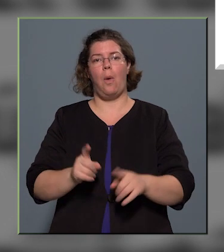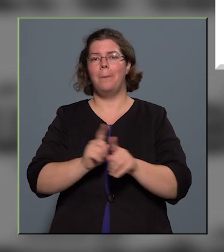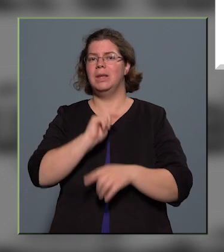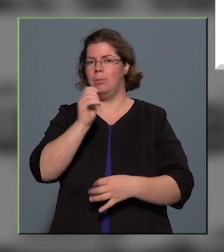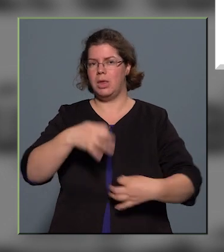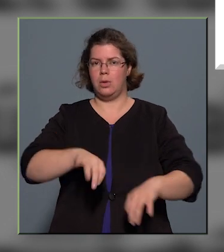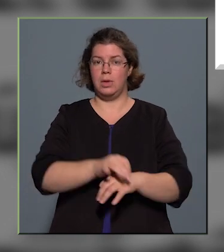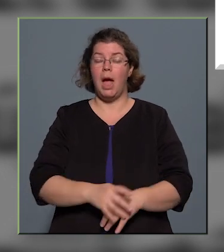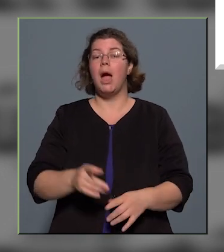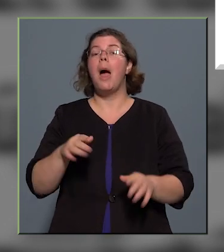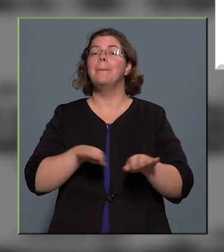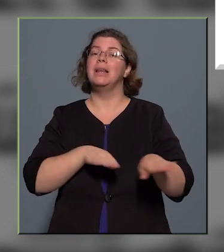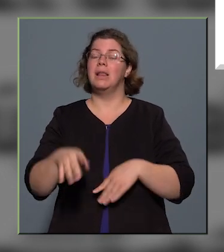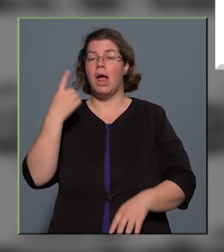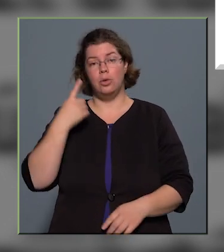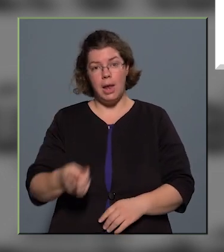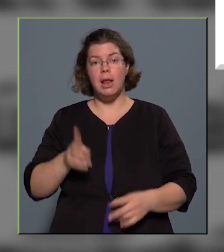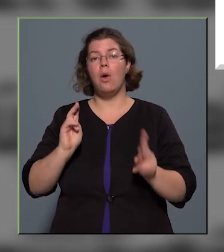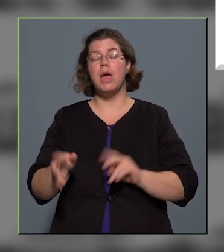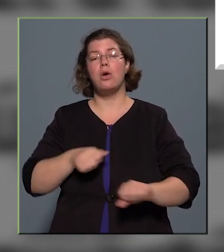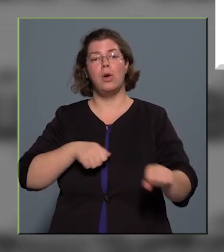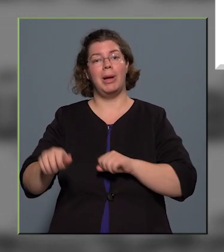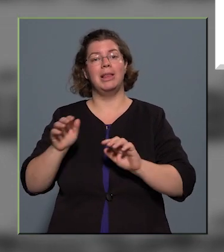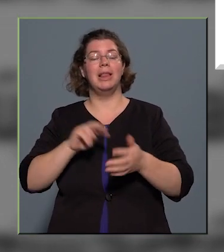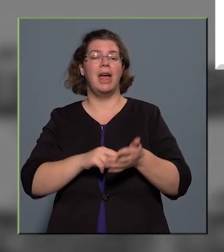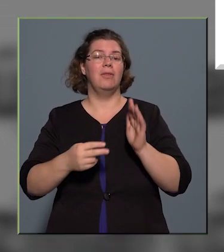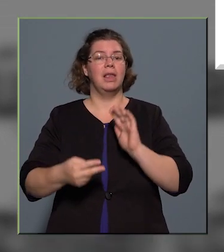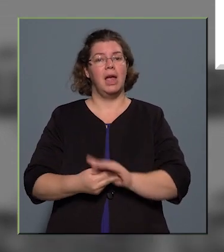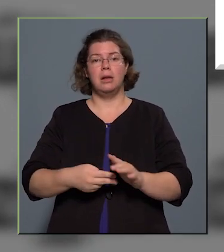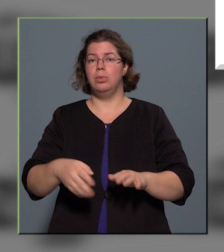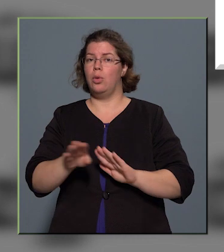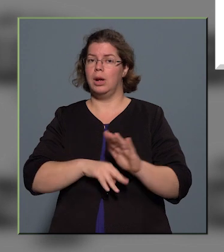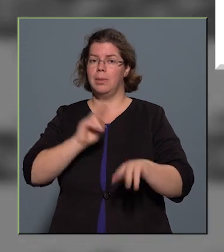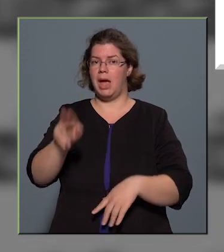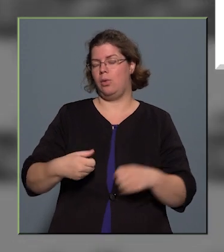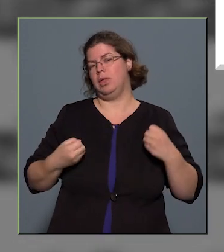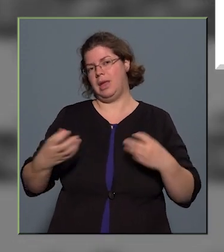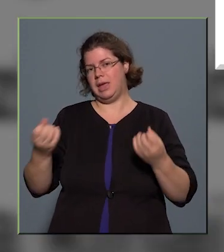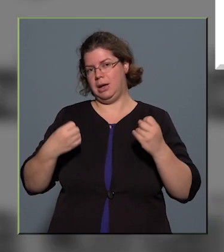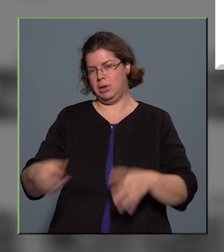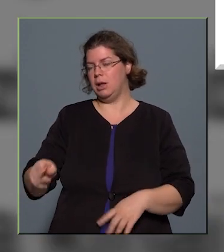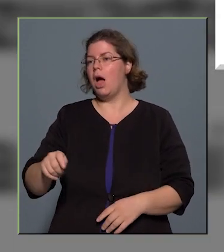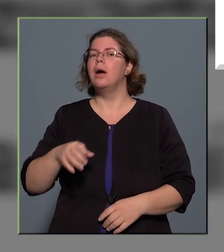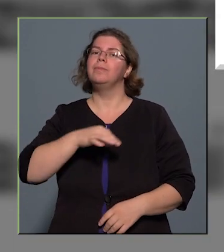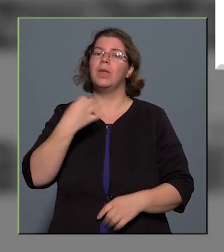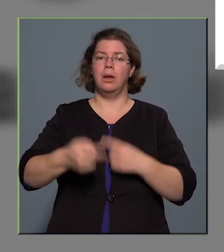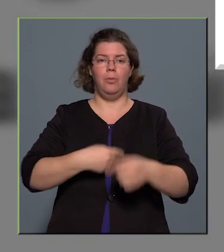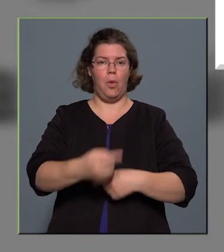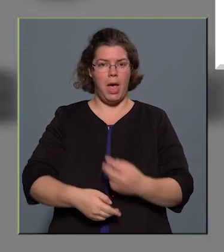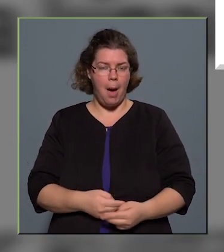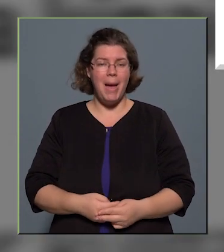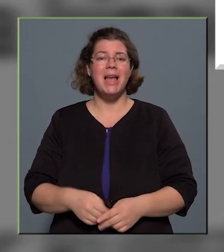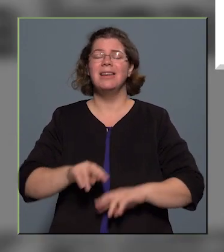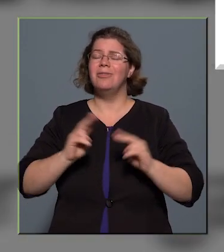miniszter tudatta, a kormány tervezett támogatási programjáról tájékoztatta a nap folyamán a világ